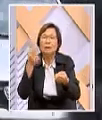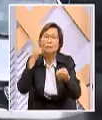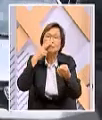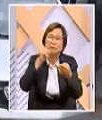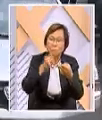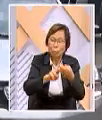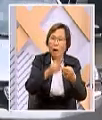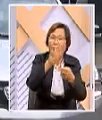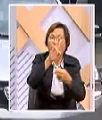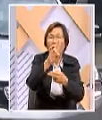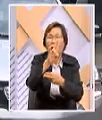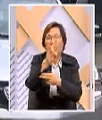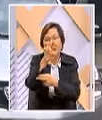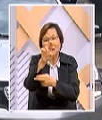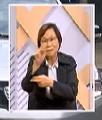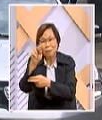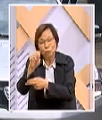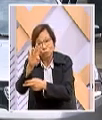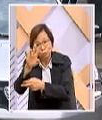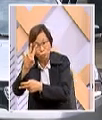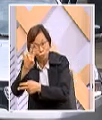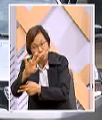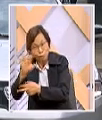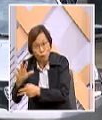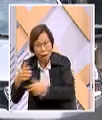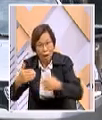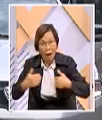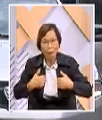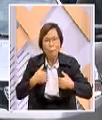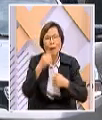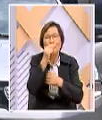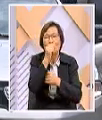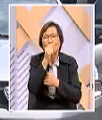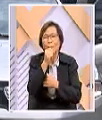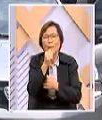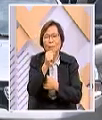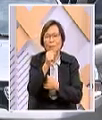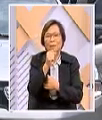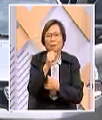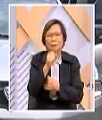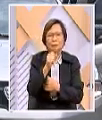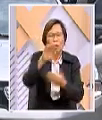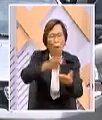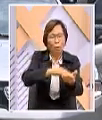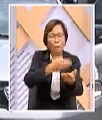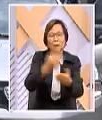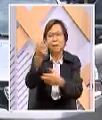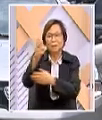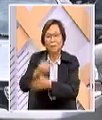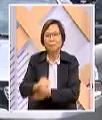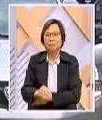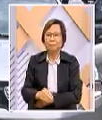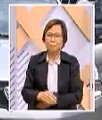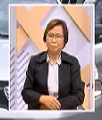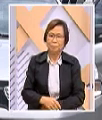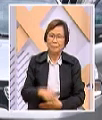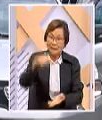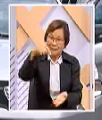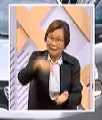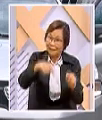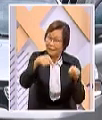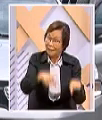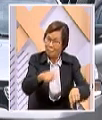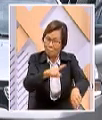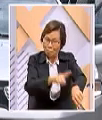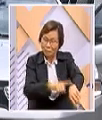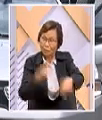RTM 75 turut disediakan dengan persembahan artis dan orkestra RTM. Baik, inilah dia. Inilah dia